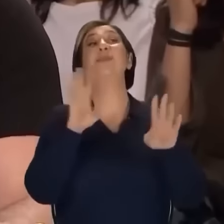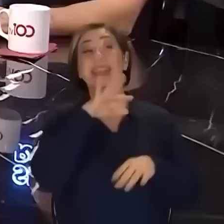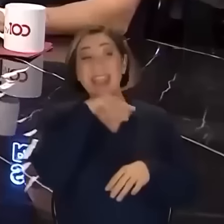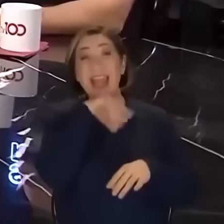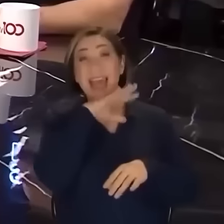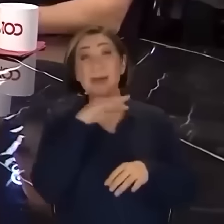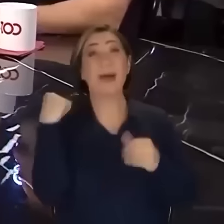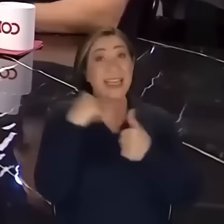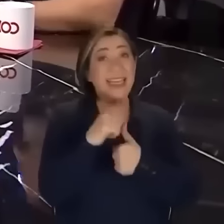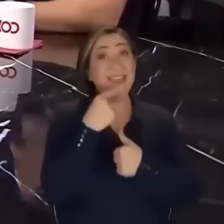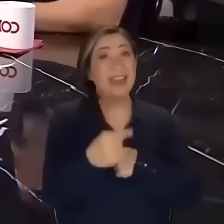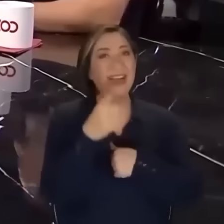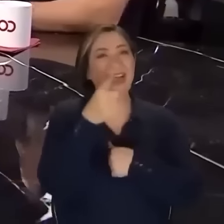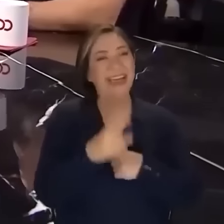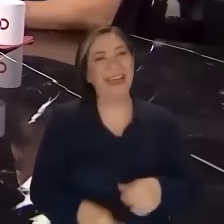dedeler